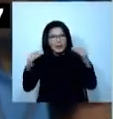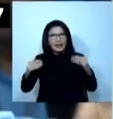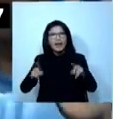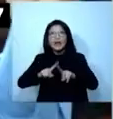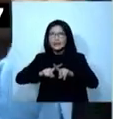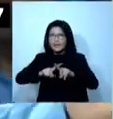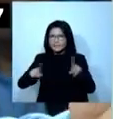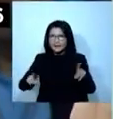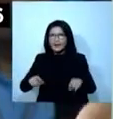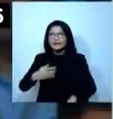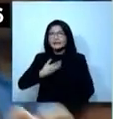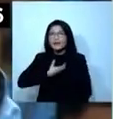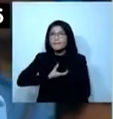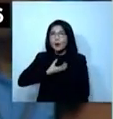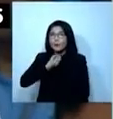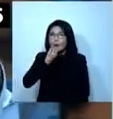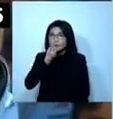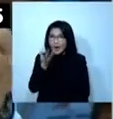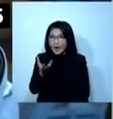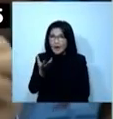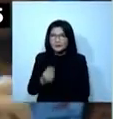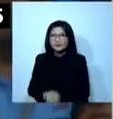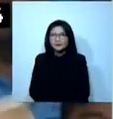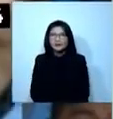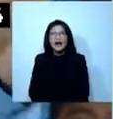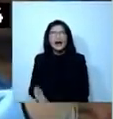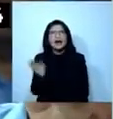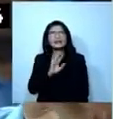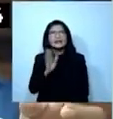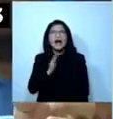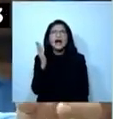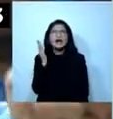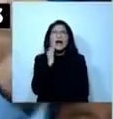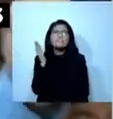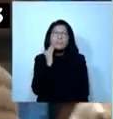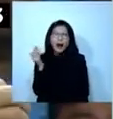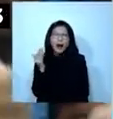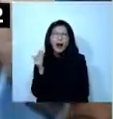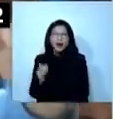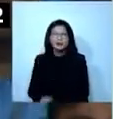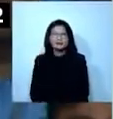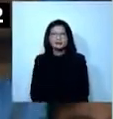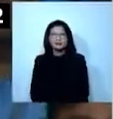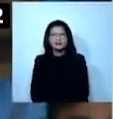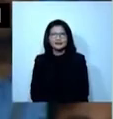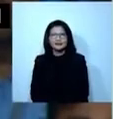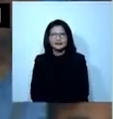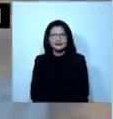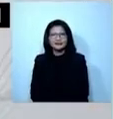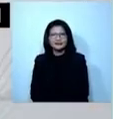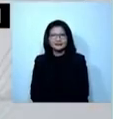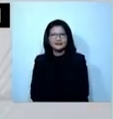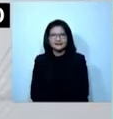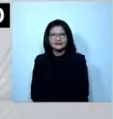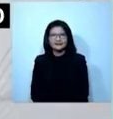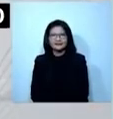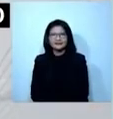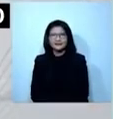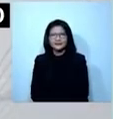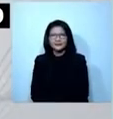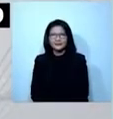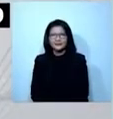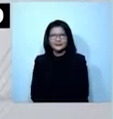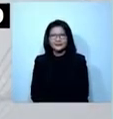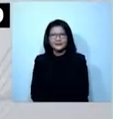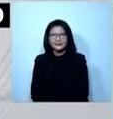menjelaskan lebih runut dan lebih tertata dengan apa yang menjadi guidance ataupun yang ada dalam visi misi